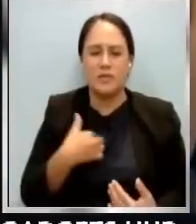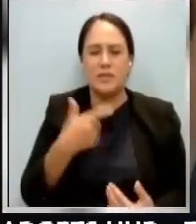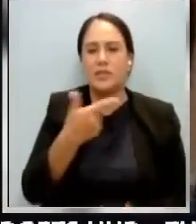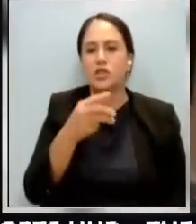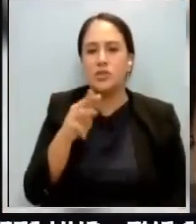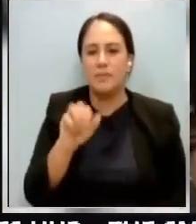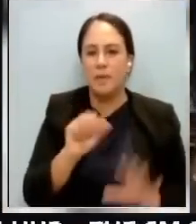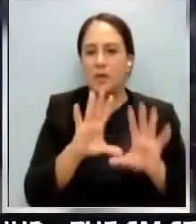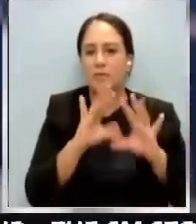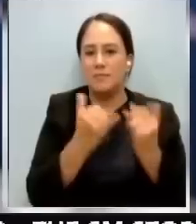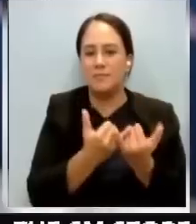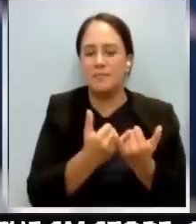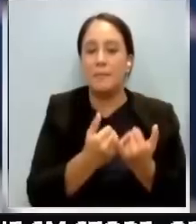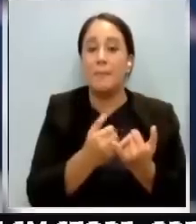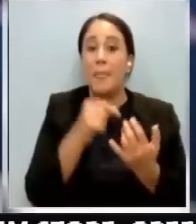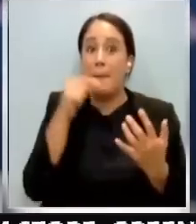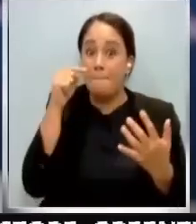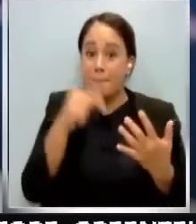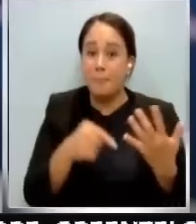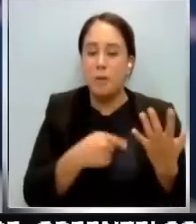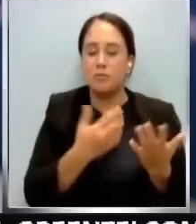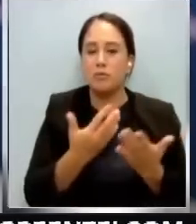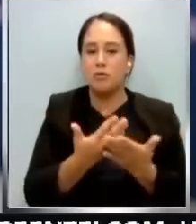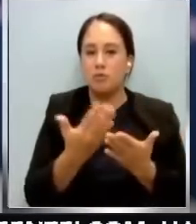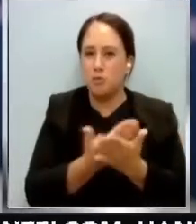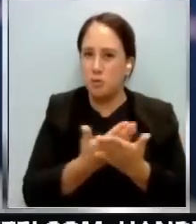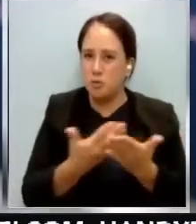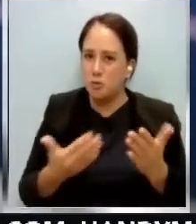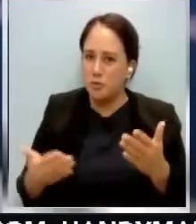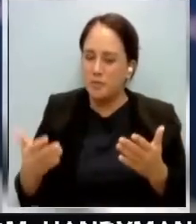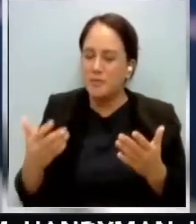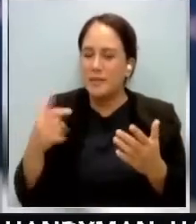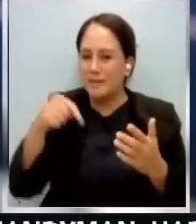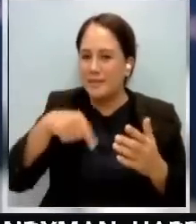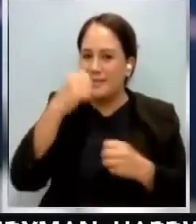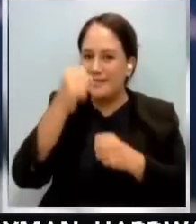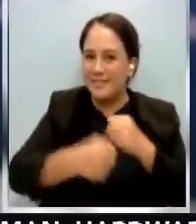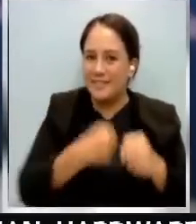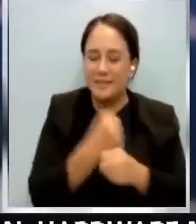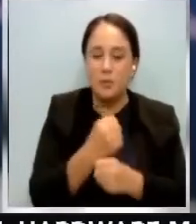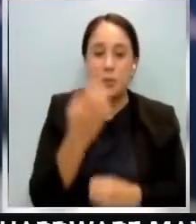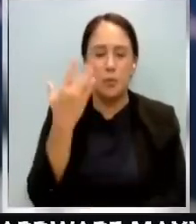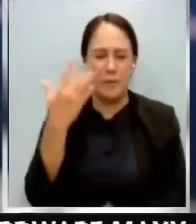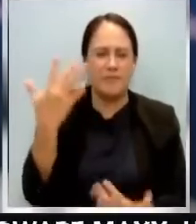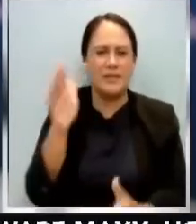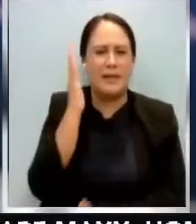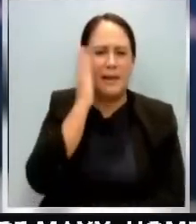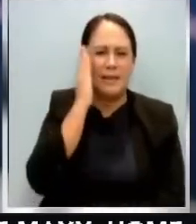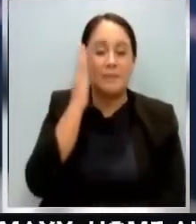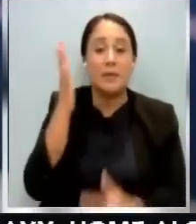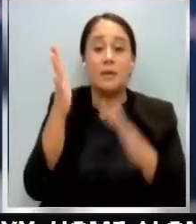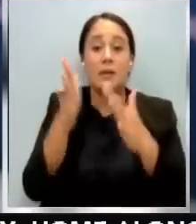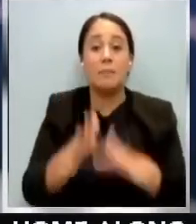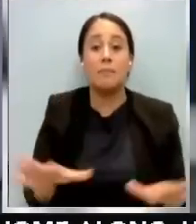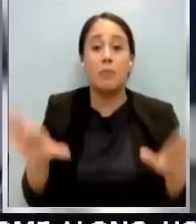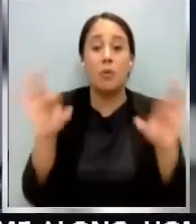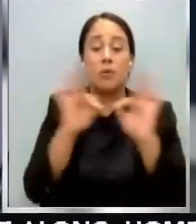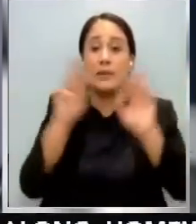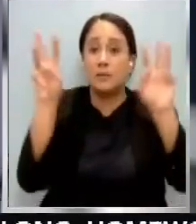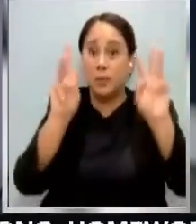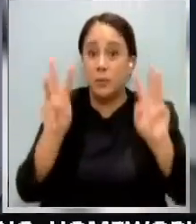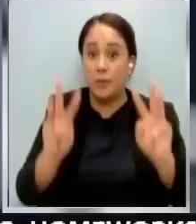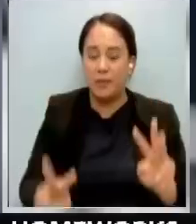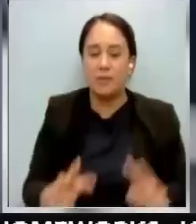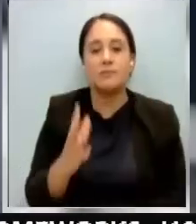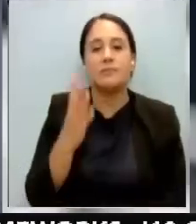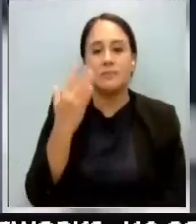one of our milestones for this year kasi nakikita natin yung importansya ng weather, lalo na ngayong may